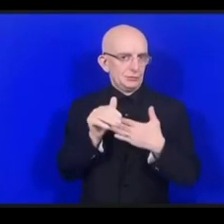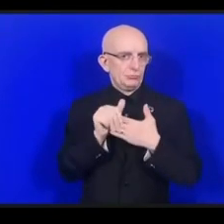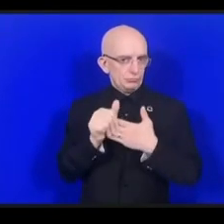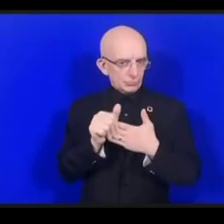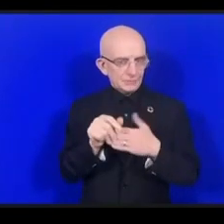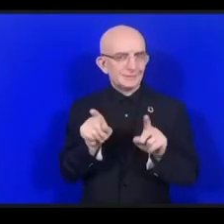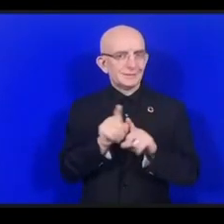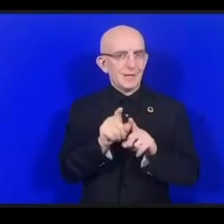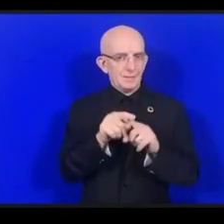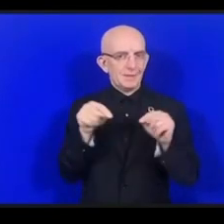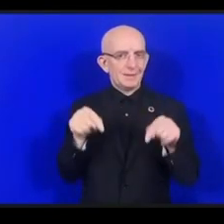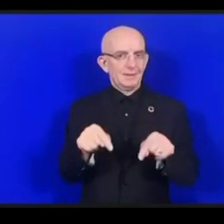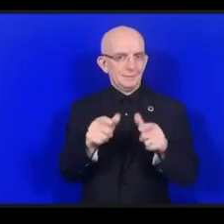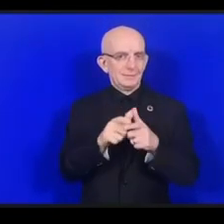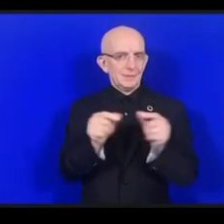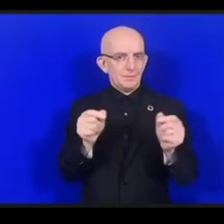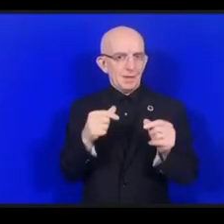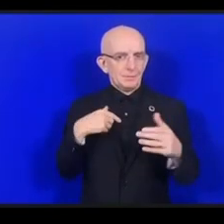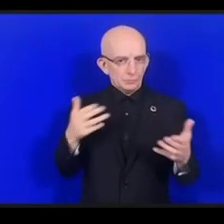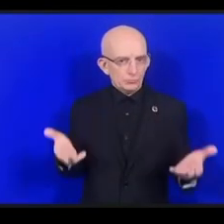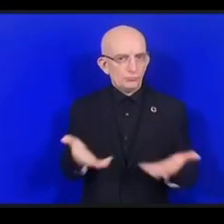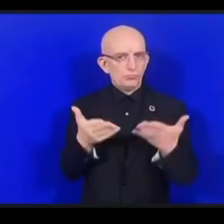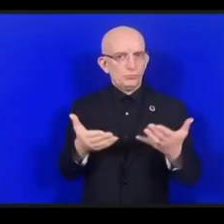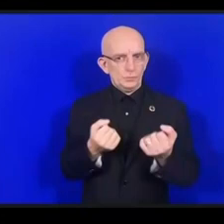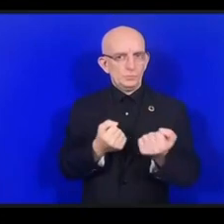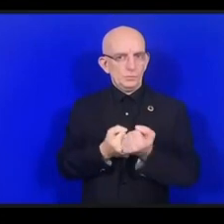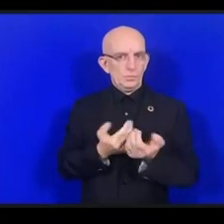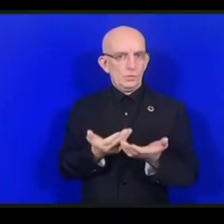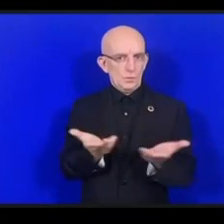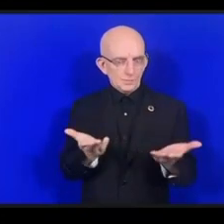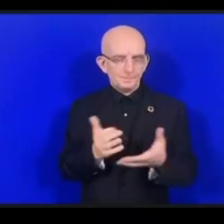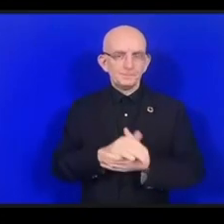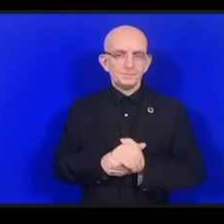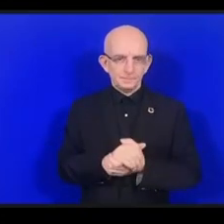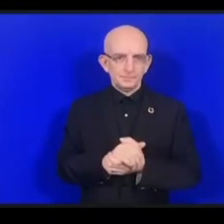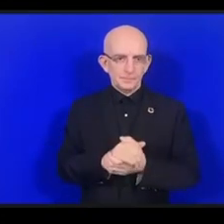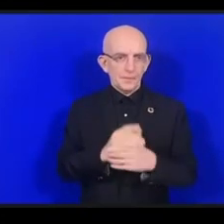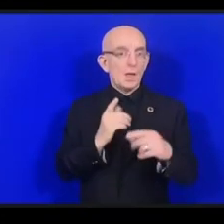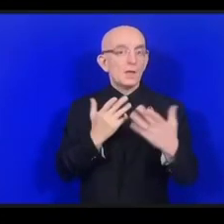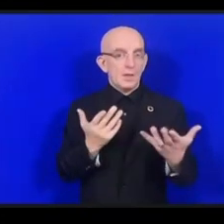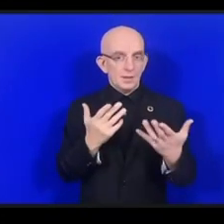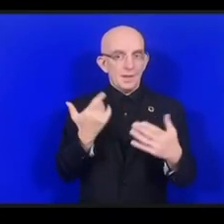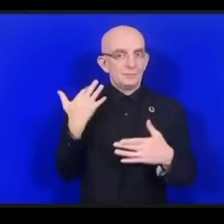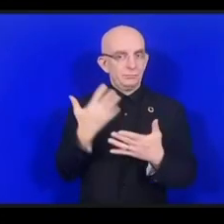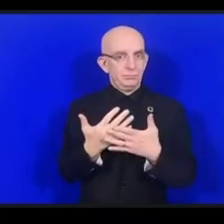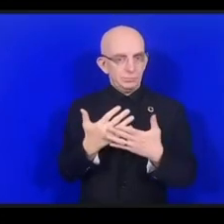尤其我们知道这个事故发生了以后呢，